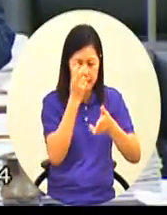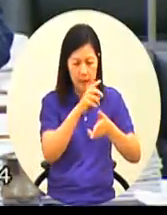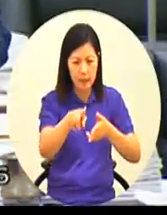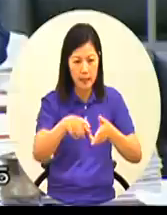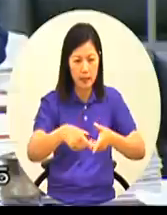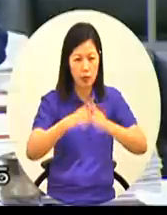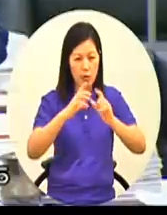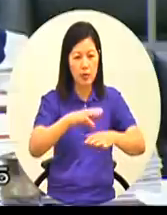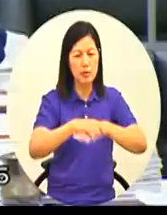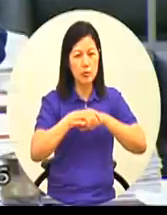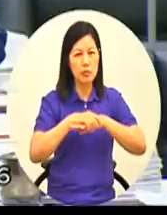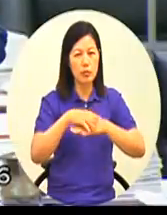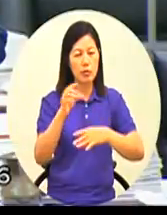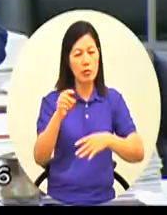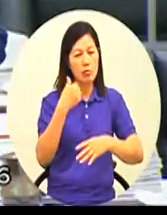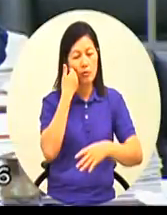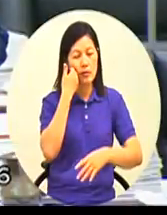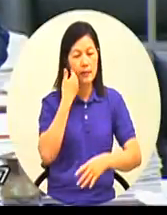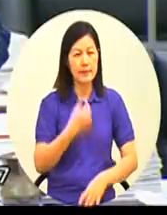救了哪一些人？